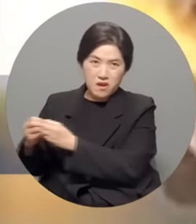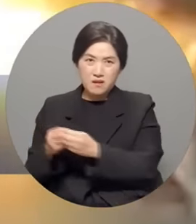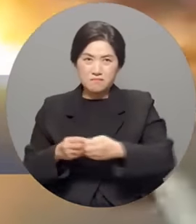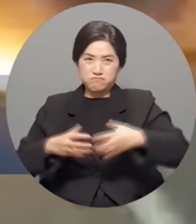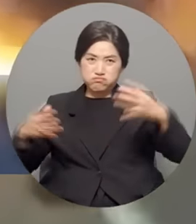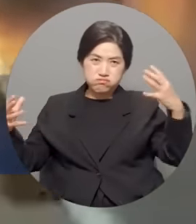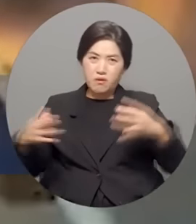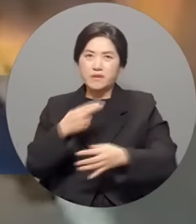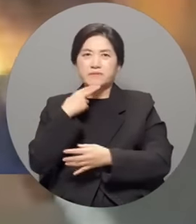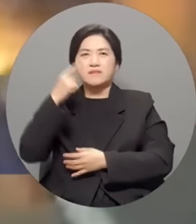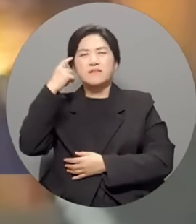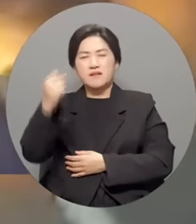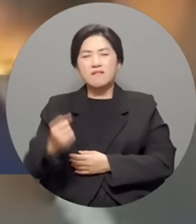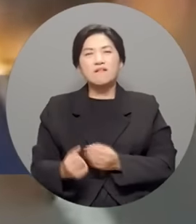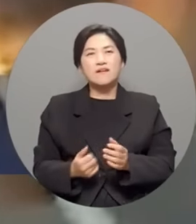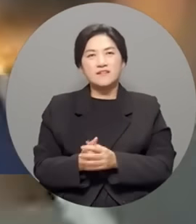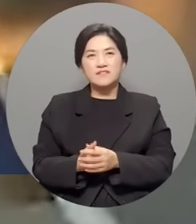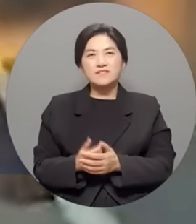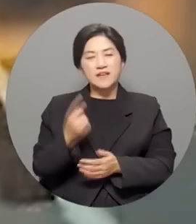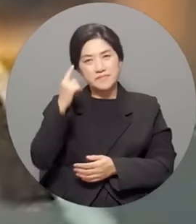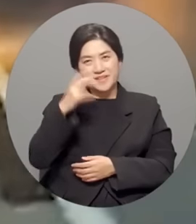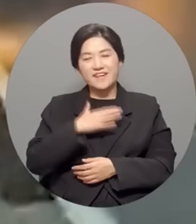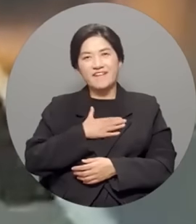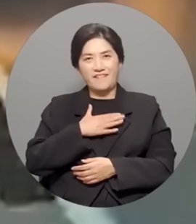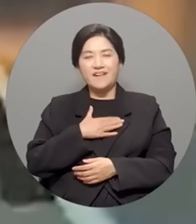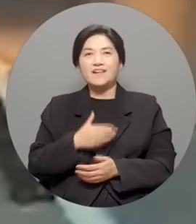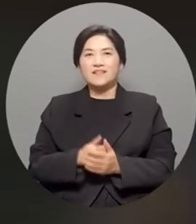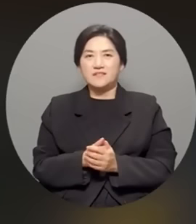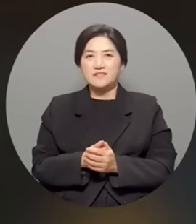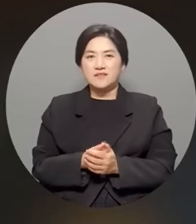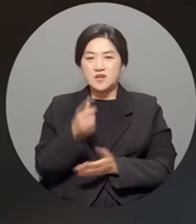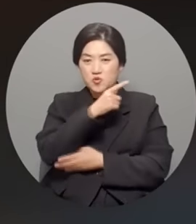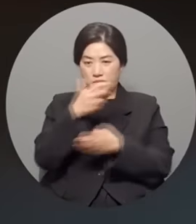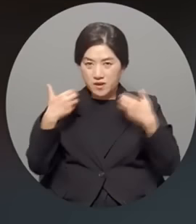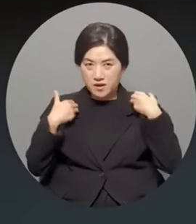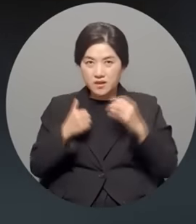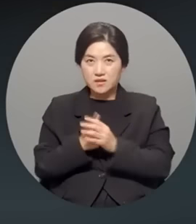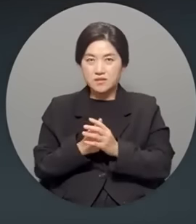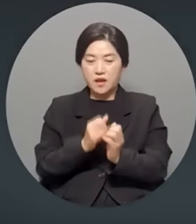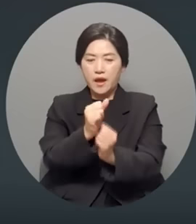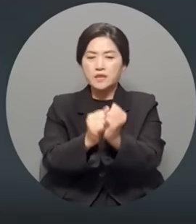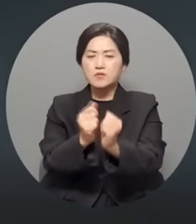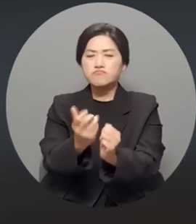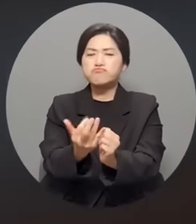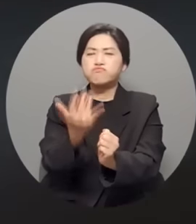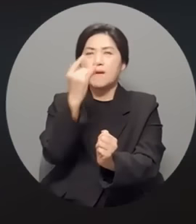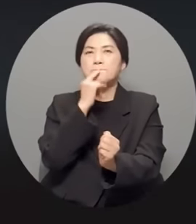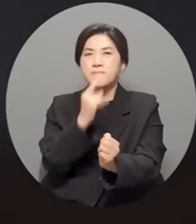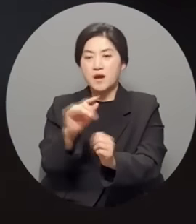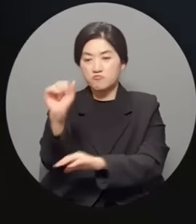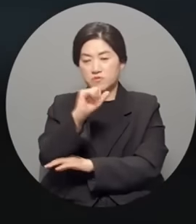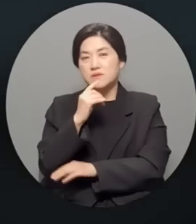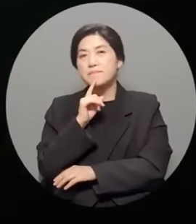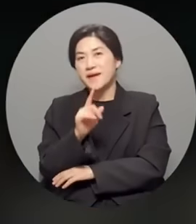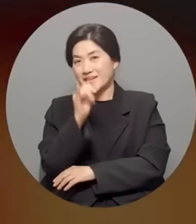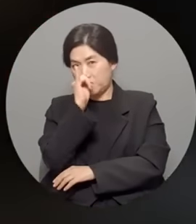발생하지 않겠구나라는 생각을 했던 것 같아요. 소방당국은 엔진룸에서 불이 시작됐다는